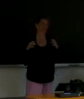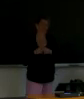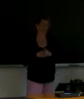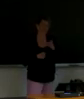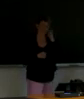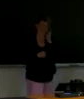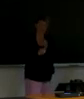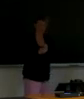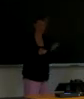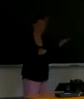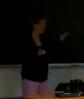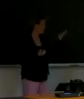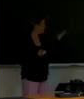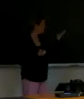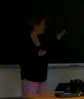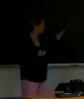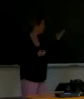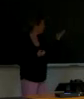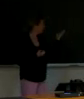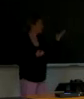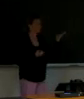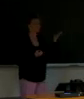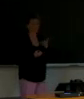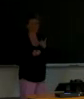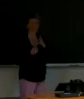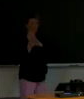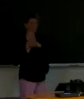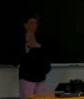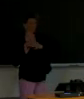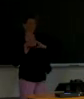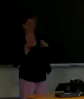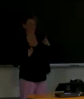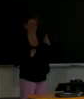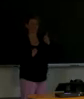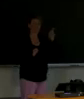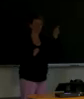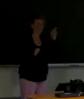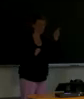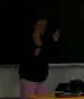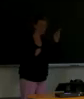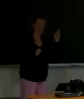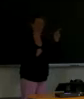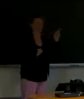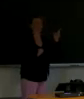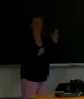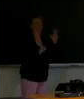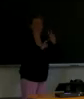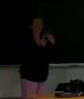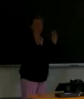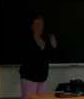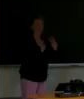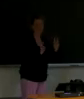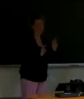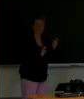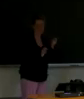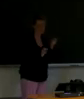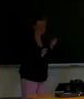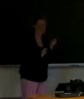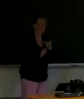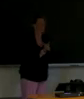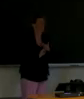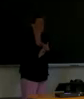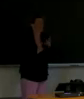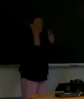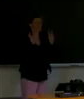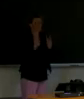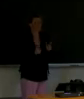rappresentata. Vedete, c'è un po' di tutto, in alto a sinistra dei chip, dei computer. Uno potrebbe dire, beh, non stiamo a ingegneria